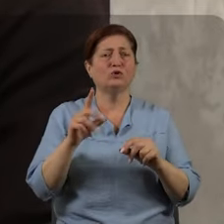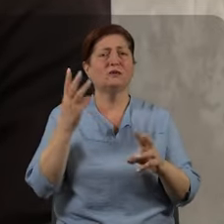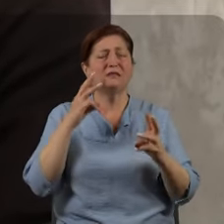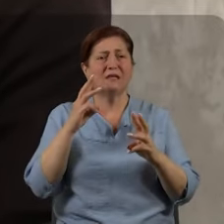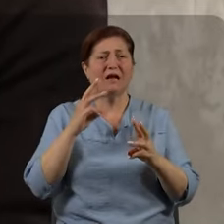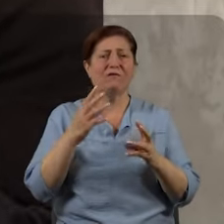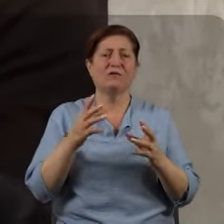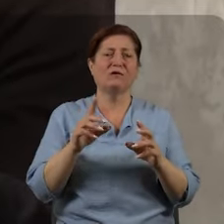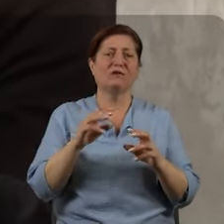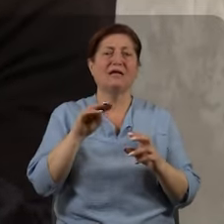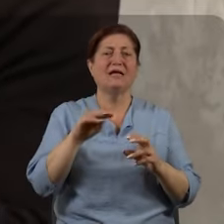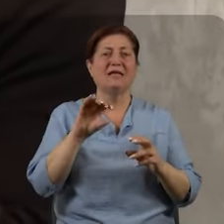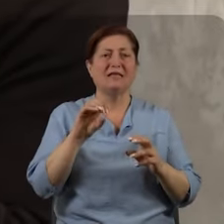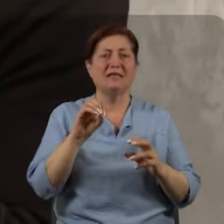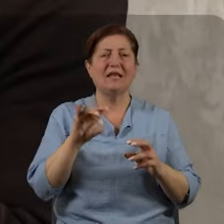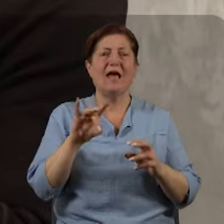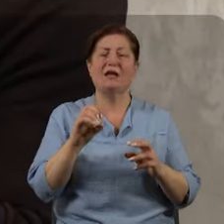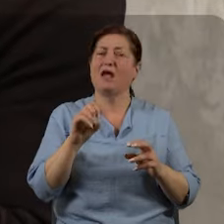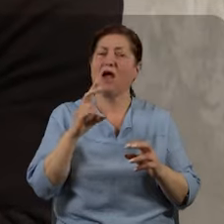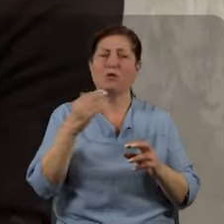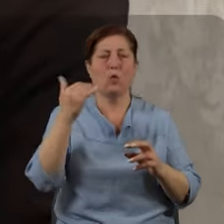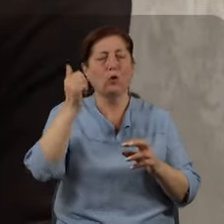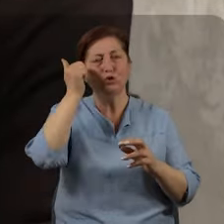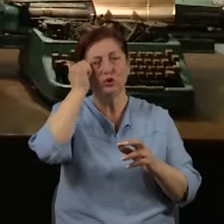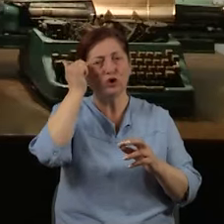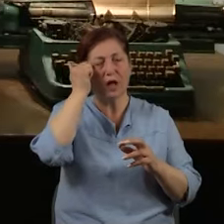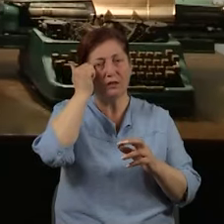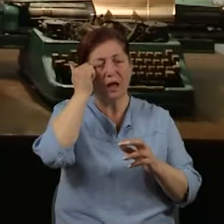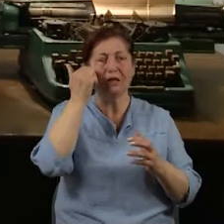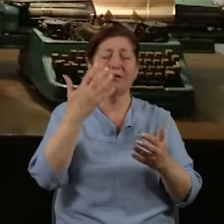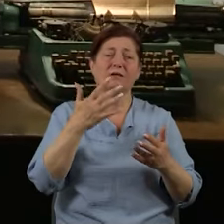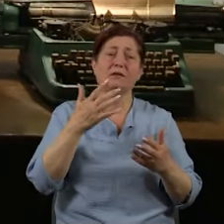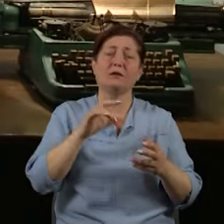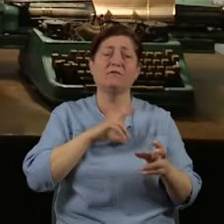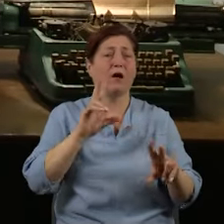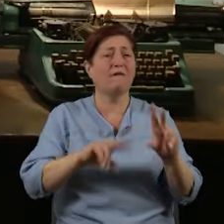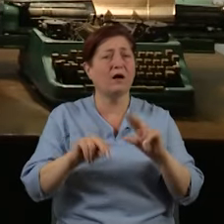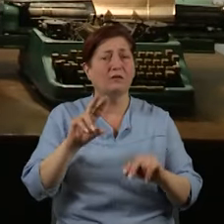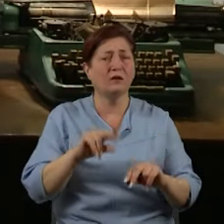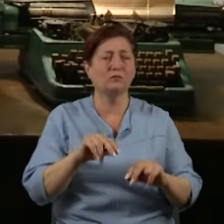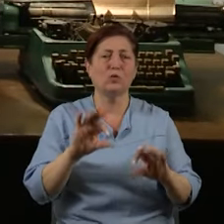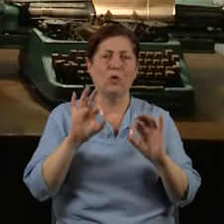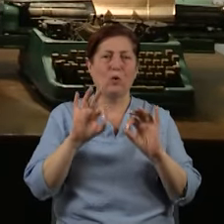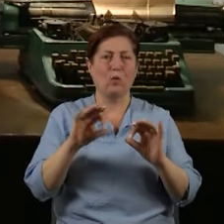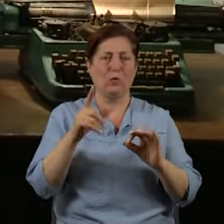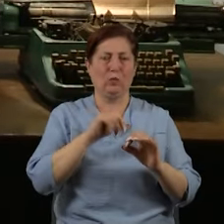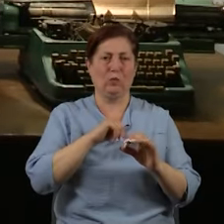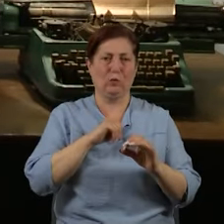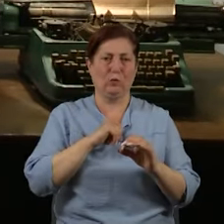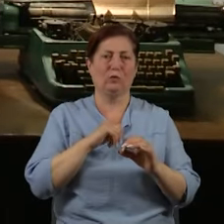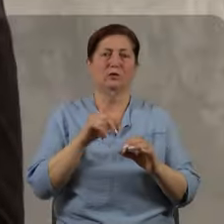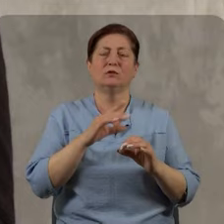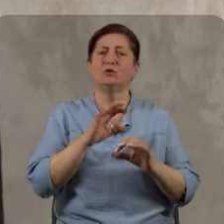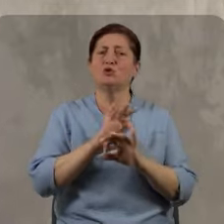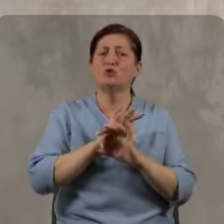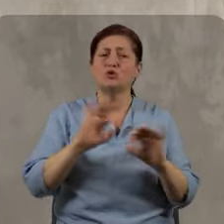Տուրք Տերյանի հիշատակին ամենայն հավանականությամբ, թե կարող ասել ինչ այդպես կոնկրետ դրդապատճառով, բայց ամեն դեպքում